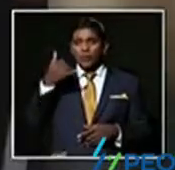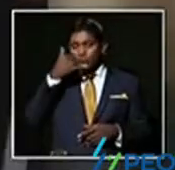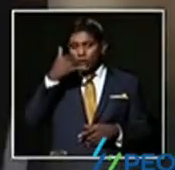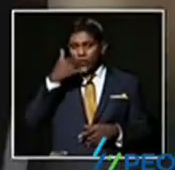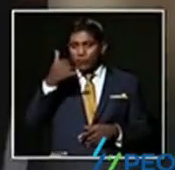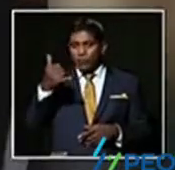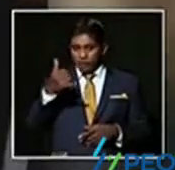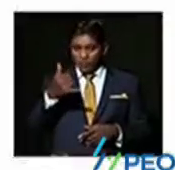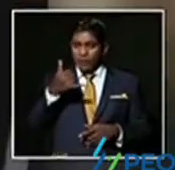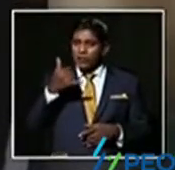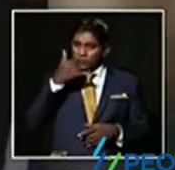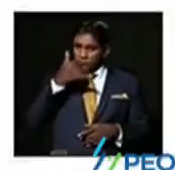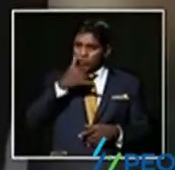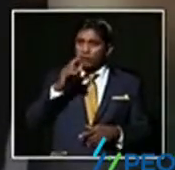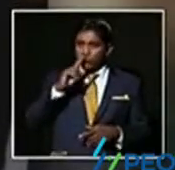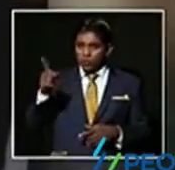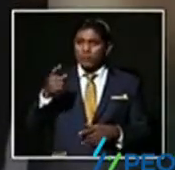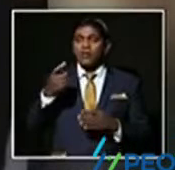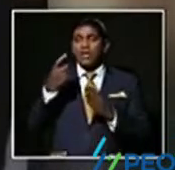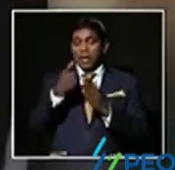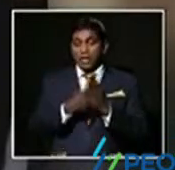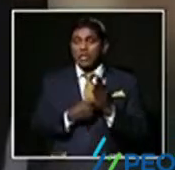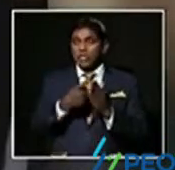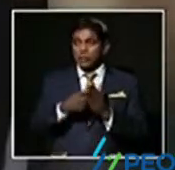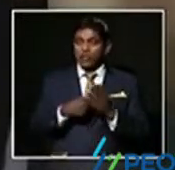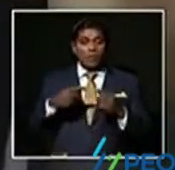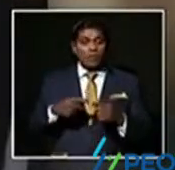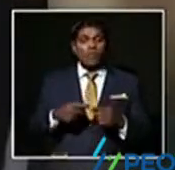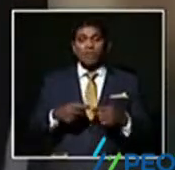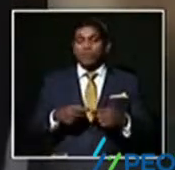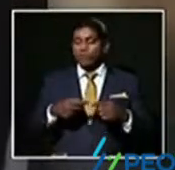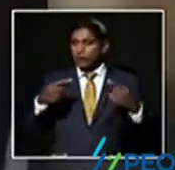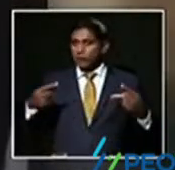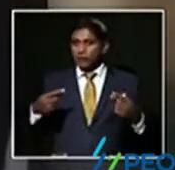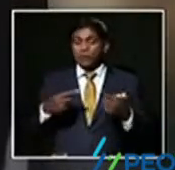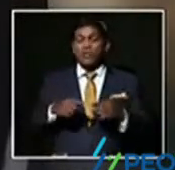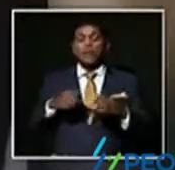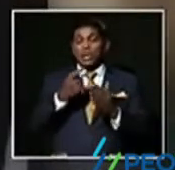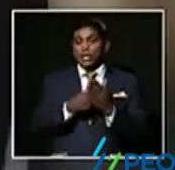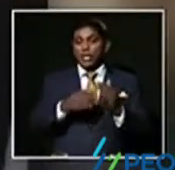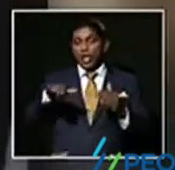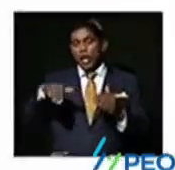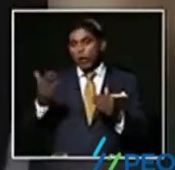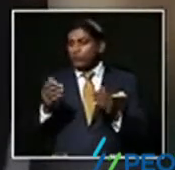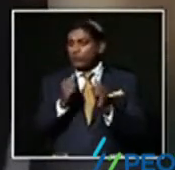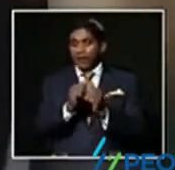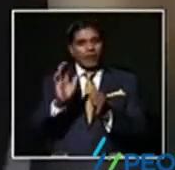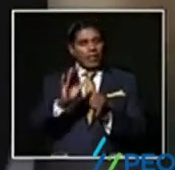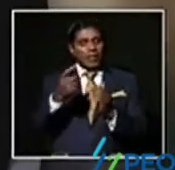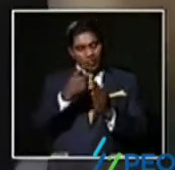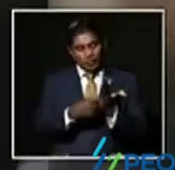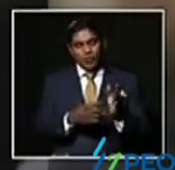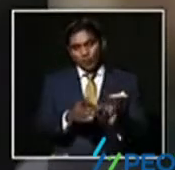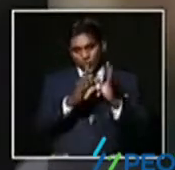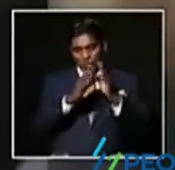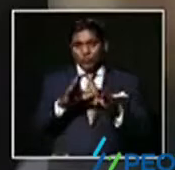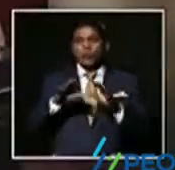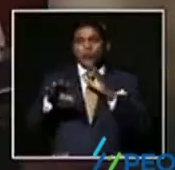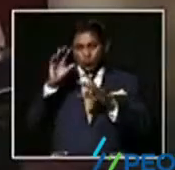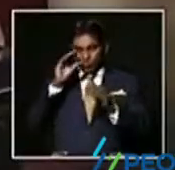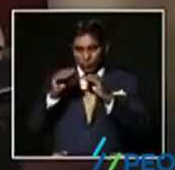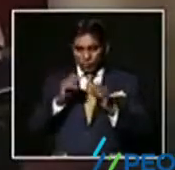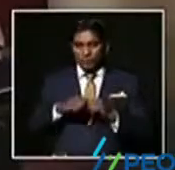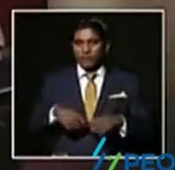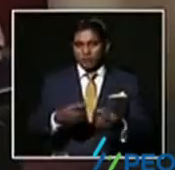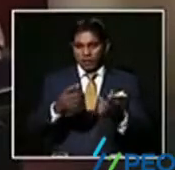කිසිම නීතියට පිට ඒකට ඉඩකඩක් ලැබෙන්නේ නැහැ. කටයුතු ඔබතුමාගේ කරුණු ටික යවලා තියෙනවා. අපි කටයුතු කරනවා.